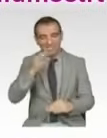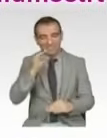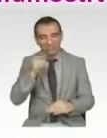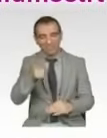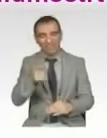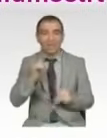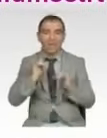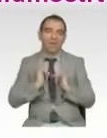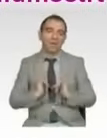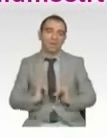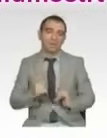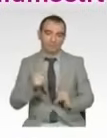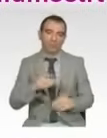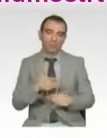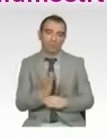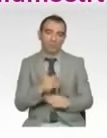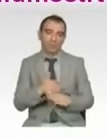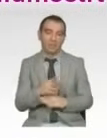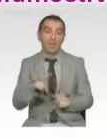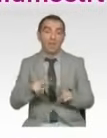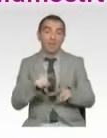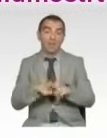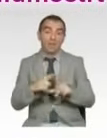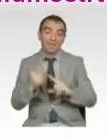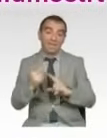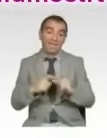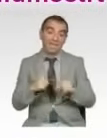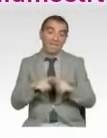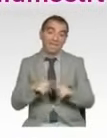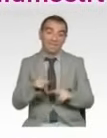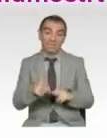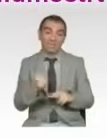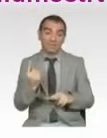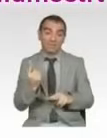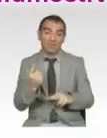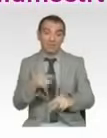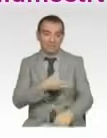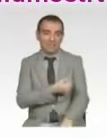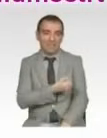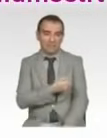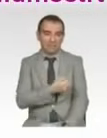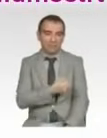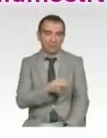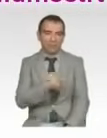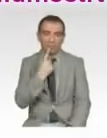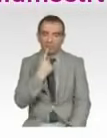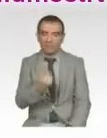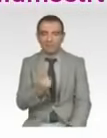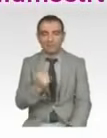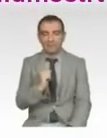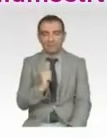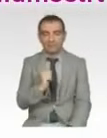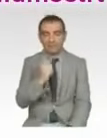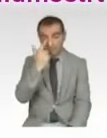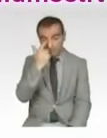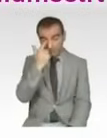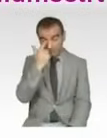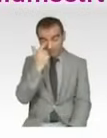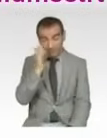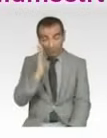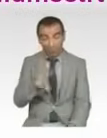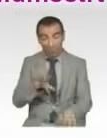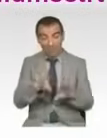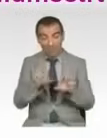içtiklerinde çok rahatlatıyor gerçekten. Melisa çayı değil mi? Evet, sebebi bilinmeyen tansiyon dediğimiz şey de çok